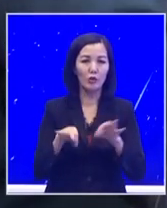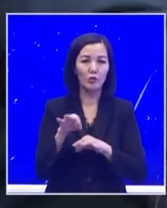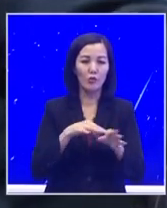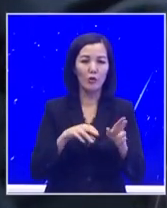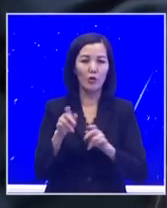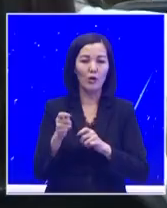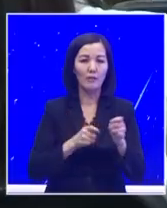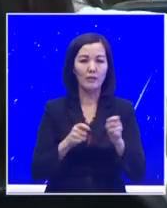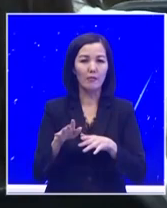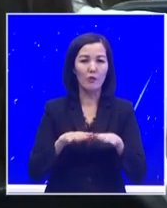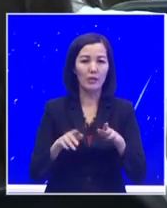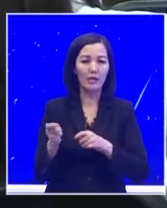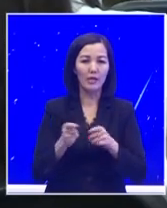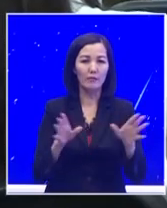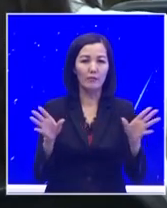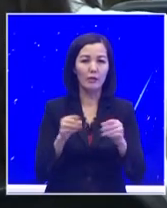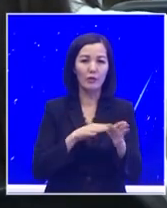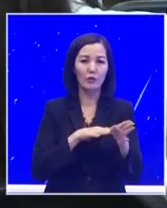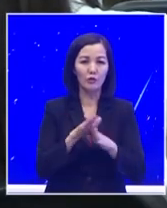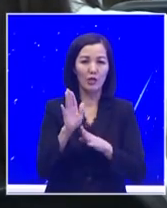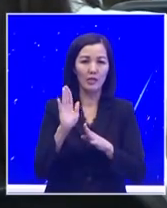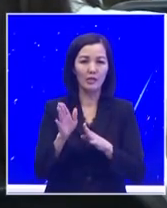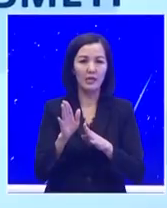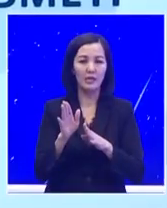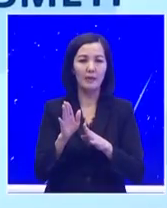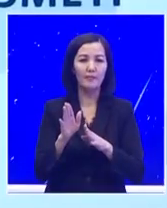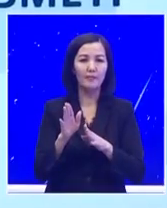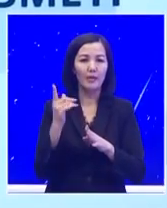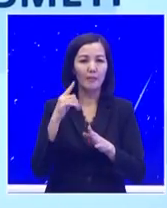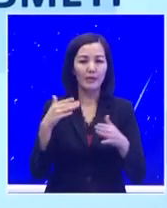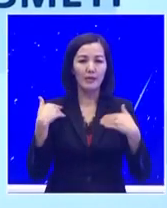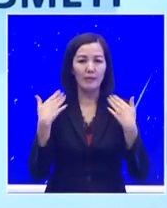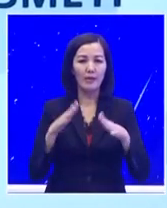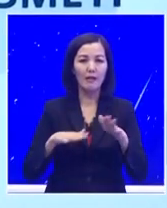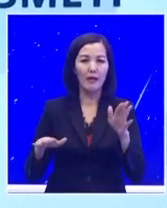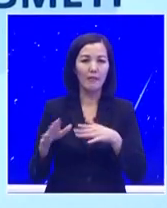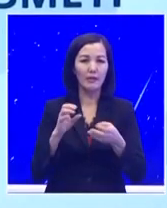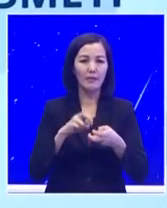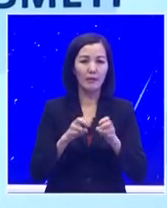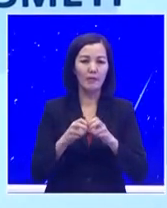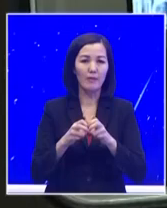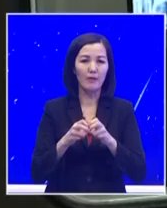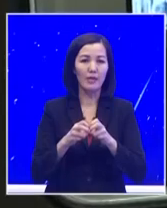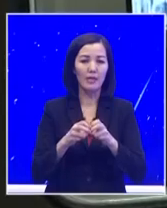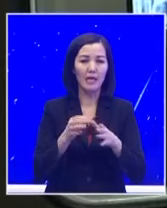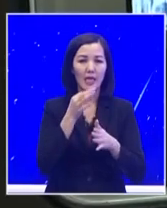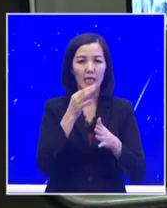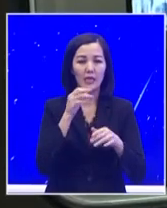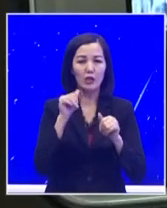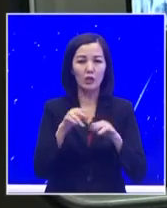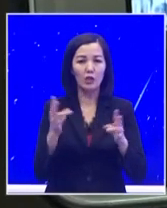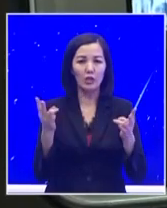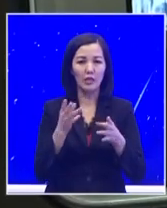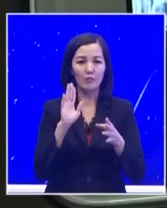мен аудандық әкімдіктермен бірлесіп жүзеге асырылмақ. Яғни бастама арқылы аймақтардағы түйткілді мәселелер мерзімінен бұрын